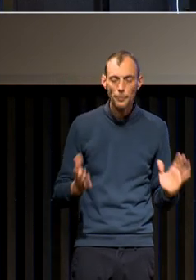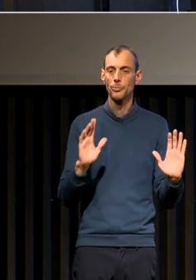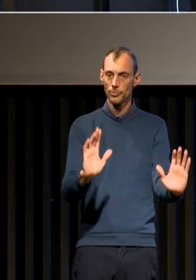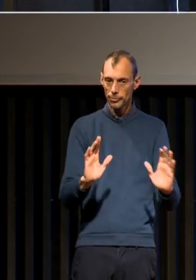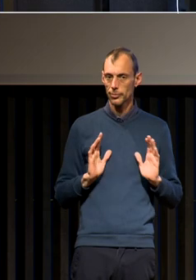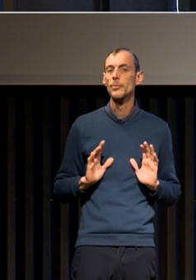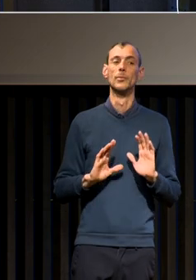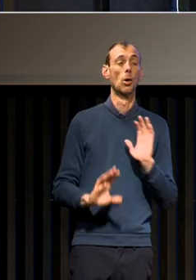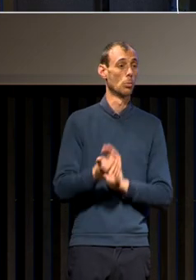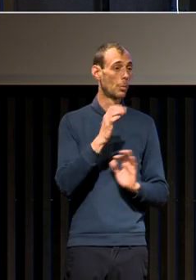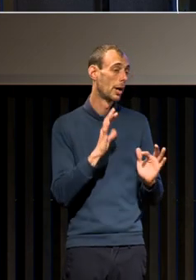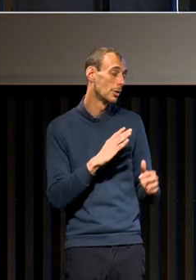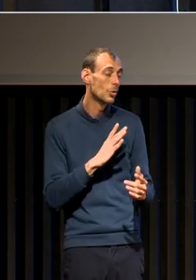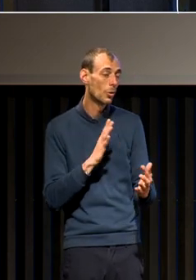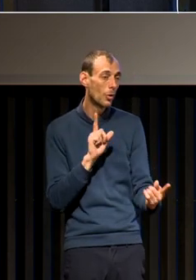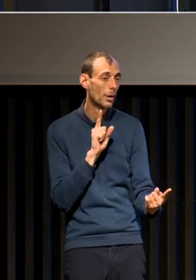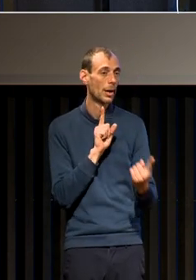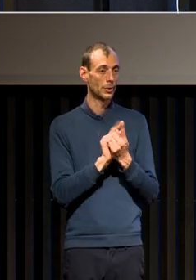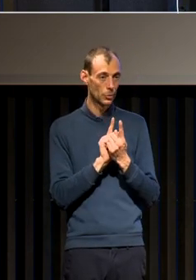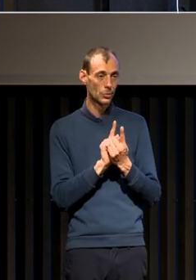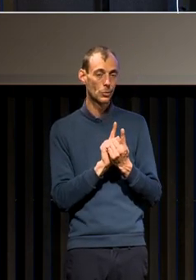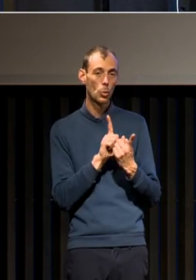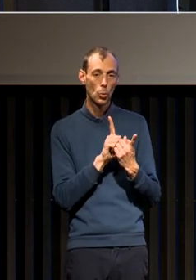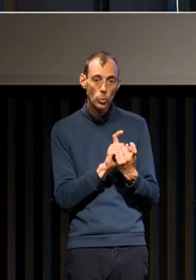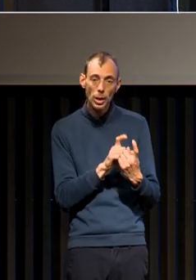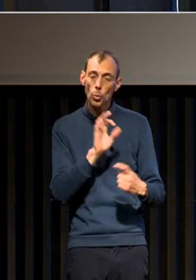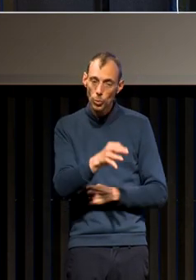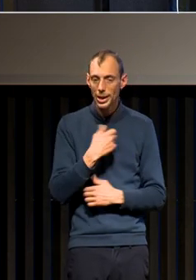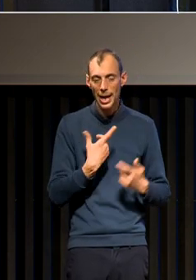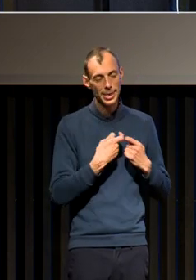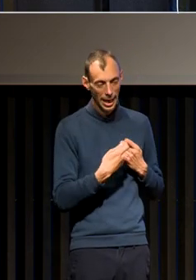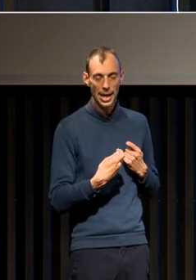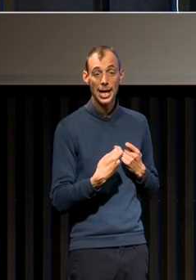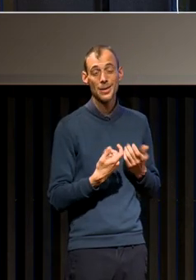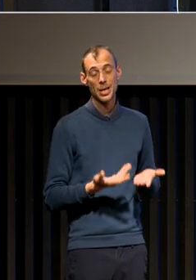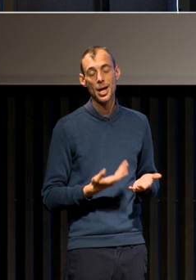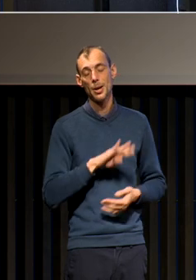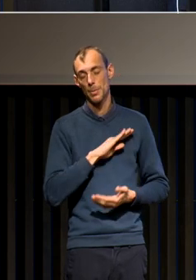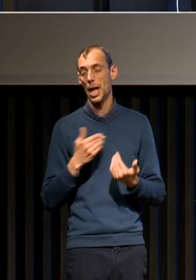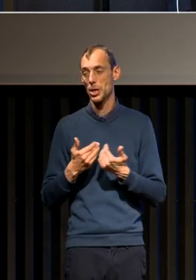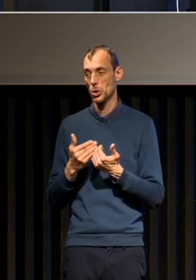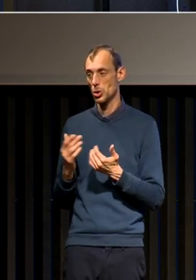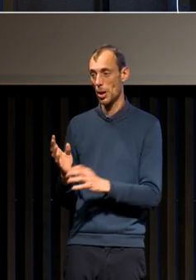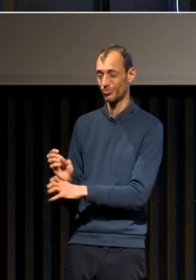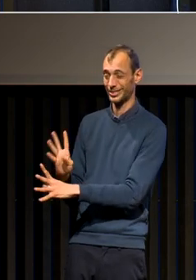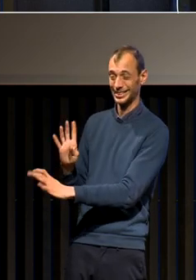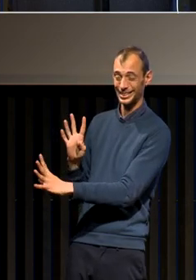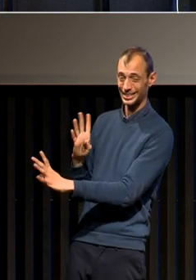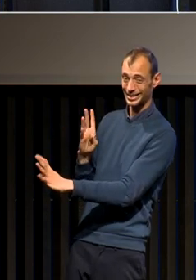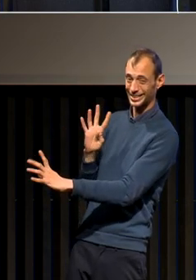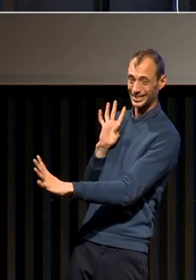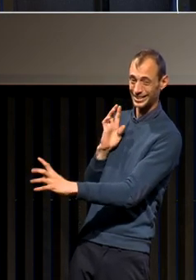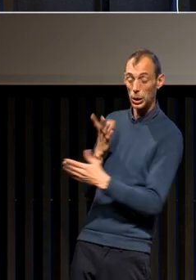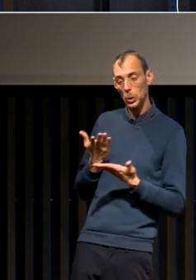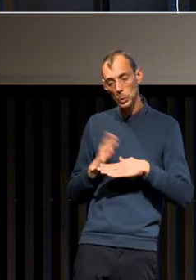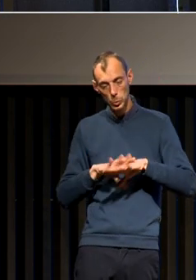délais de consultation qui s'allongent malheureusement devant l'importance des demandes et le manque de ressources